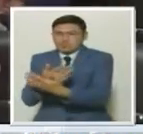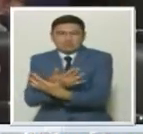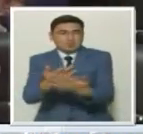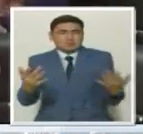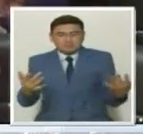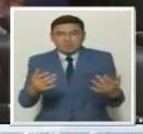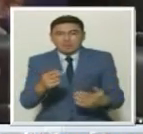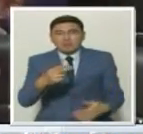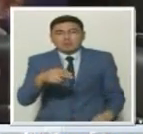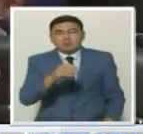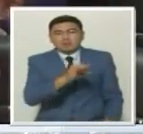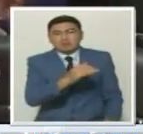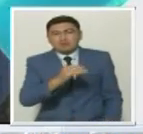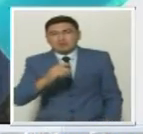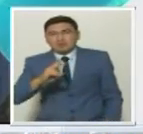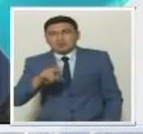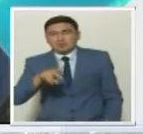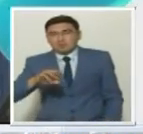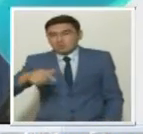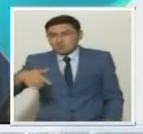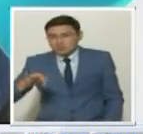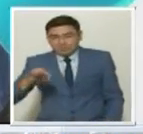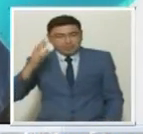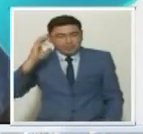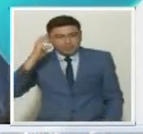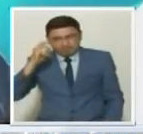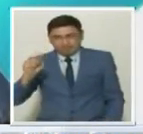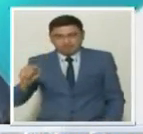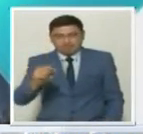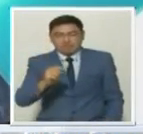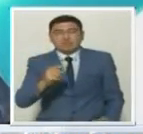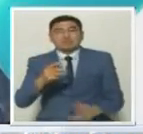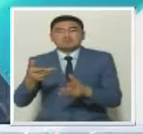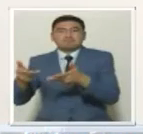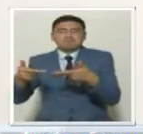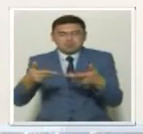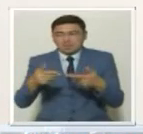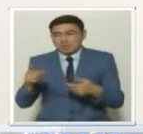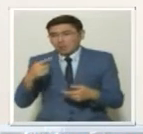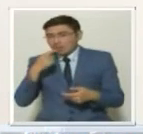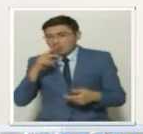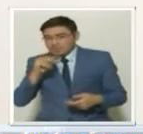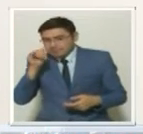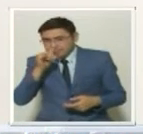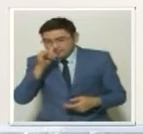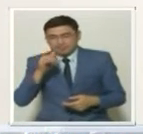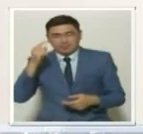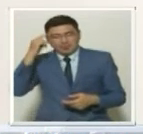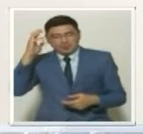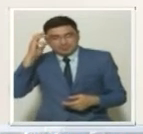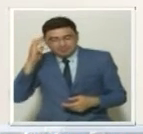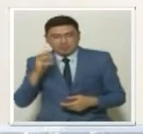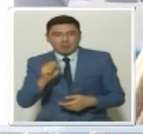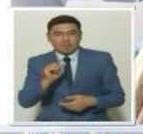Это дефектологи и психологи, которые работают с особенными детьми с диагнозами задержка речевого, психоречевого развития, аутизм.